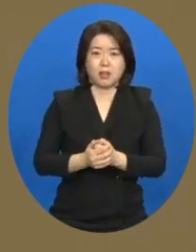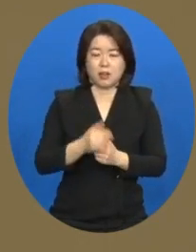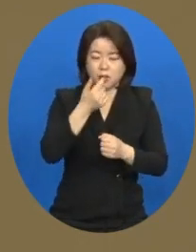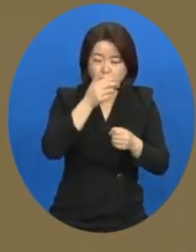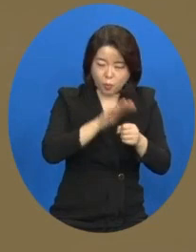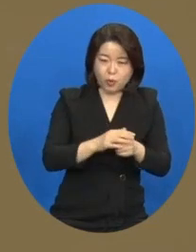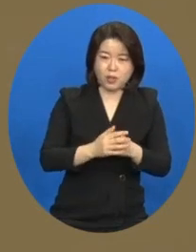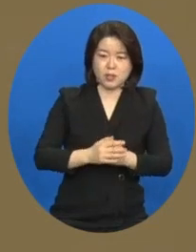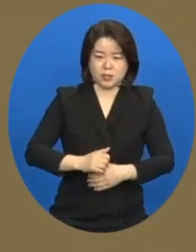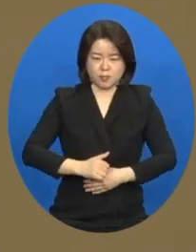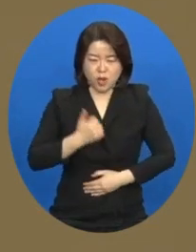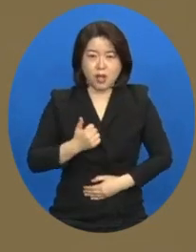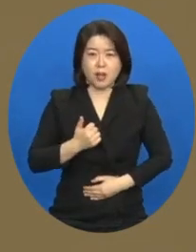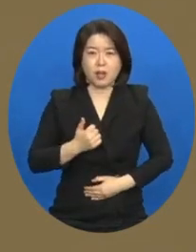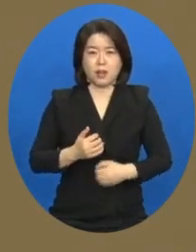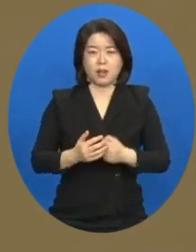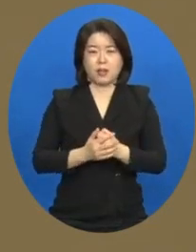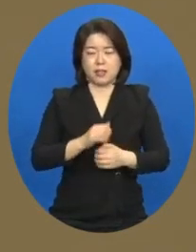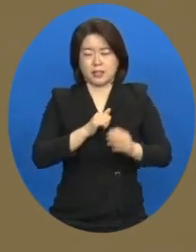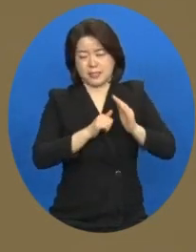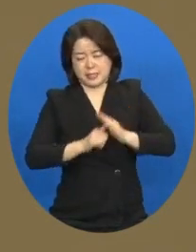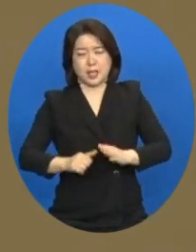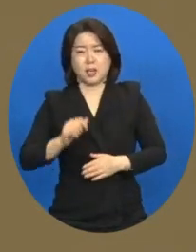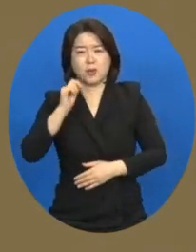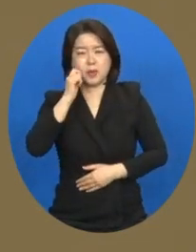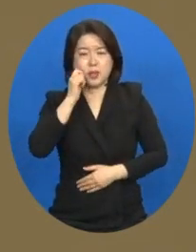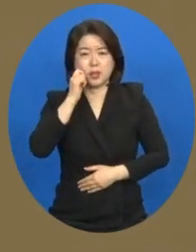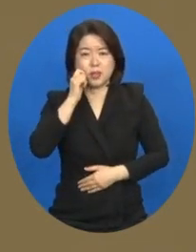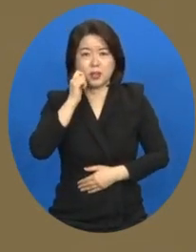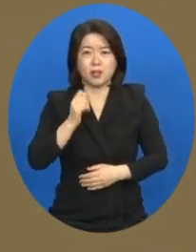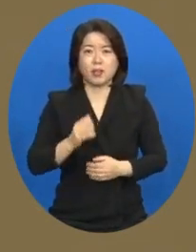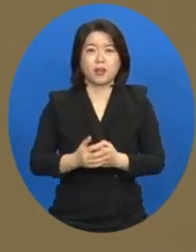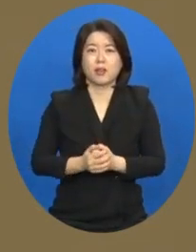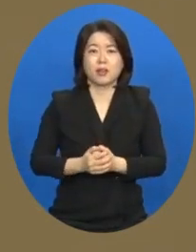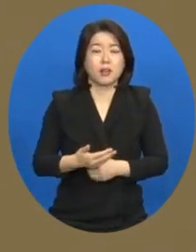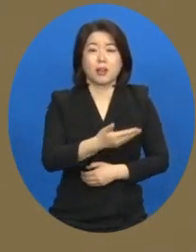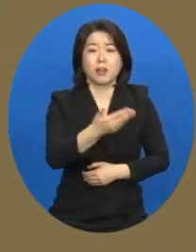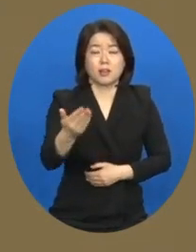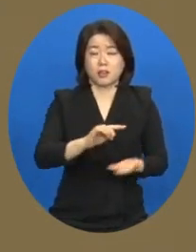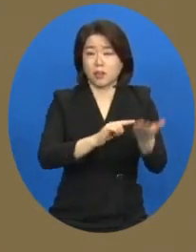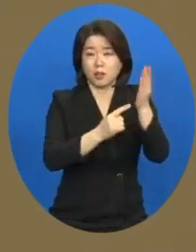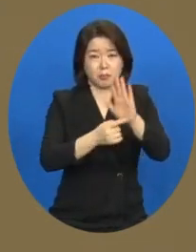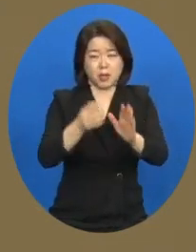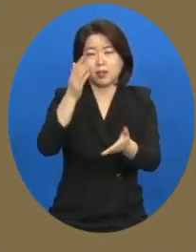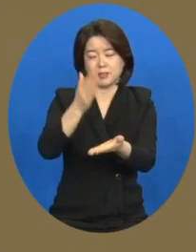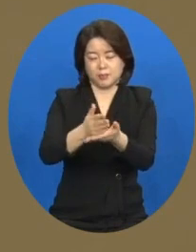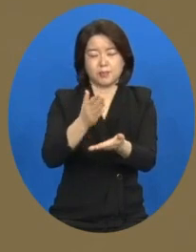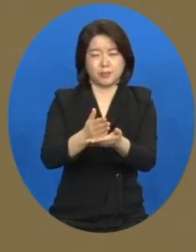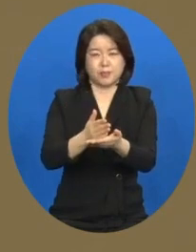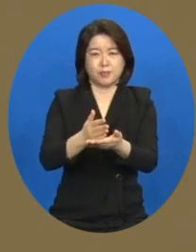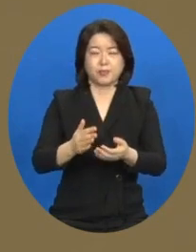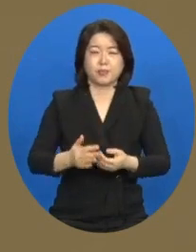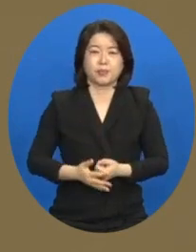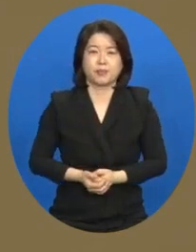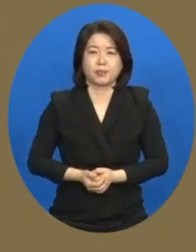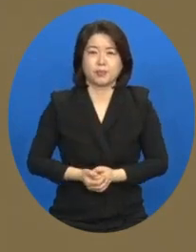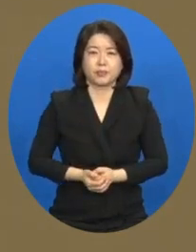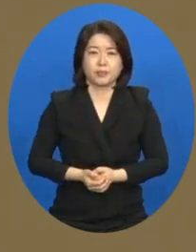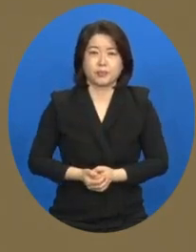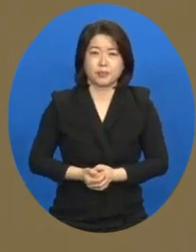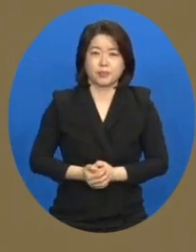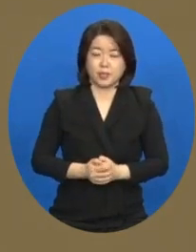억울하다, 분하다, 참을 수가 없어. 여러분, 이렇게 반응하지 않아야 되는데,